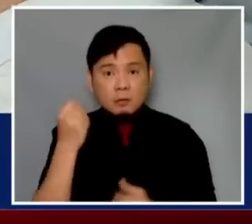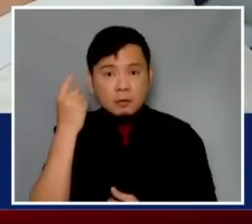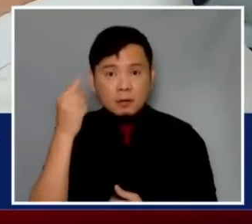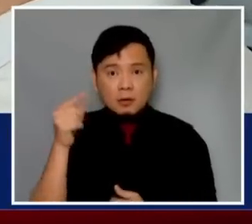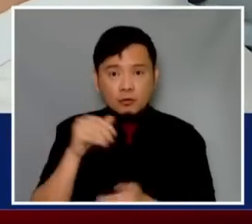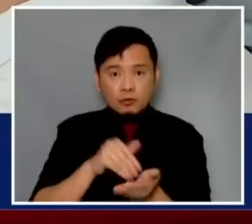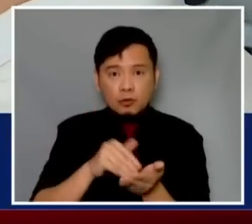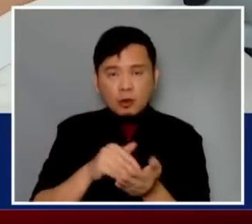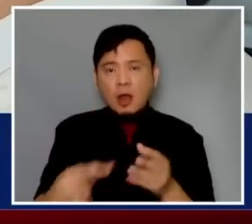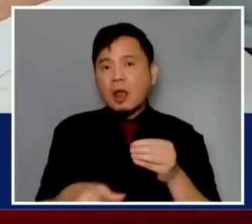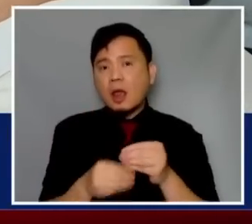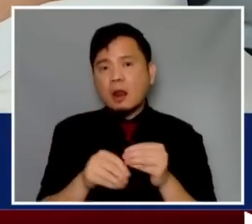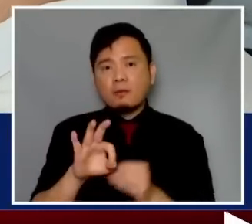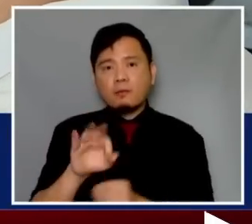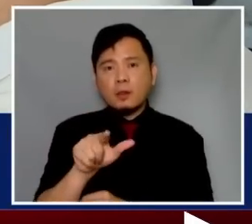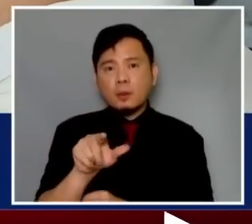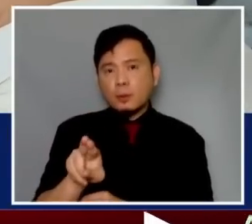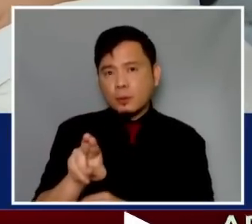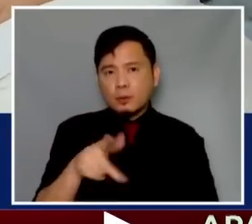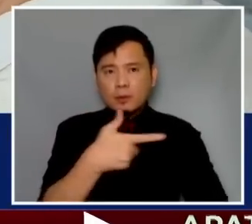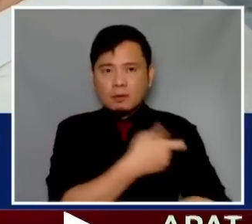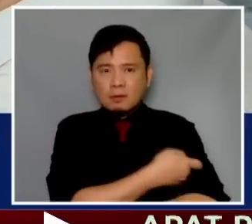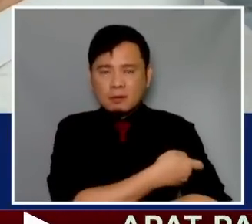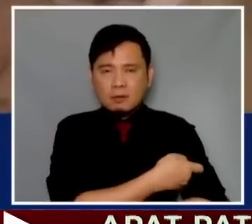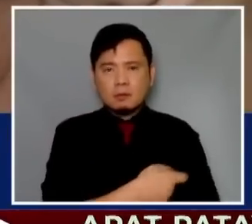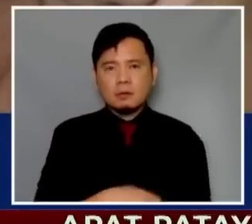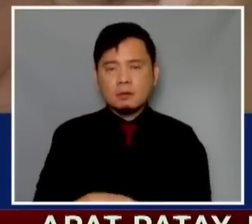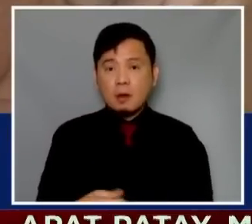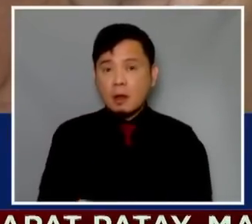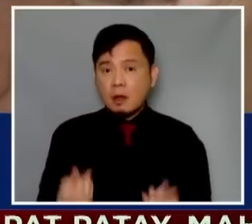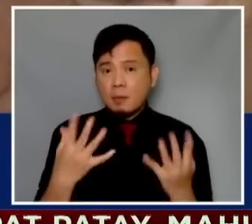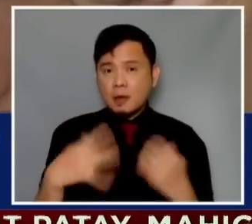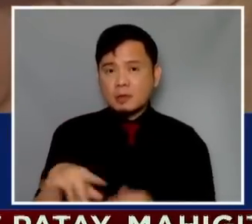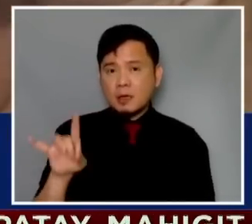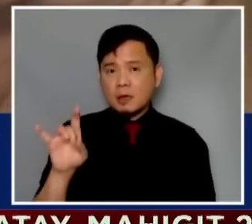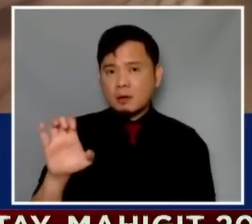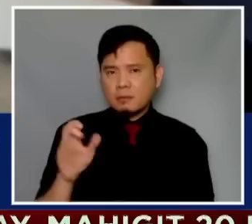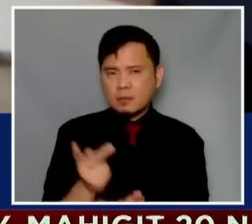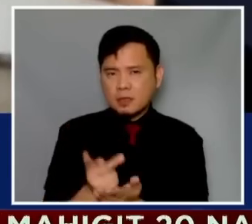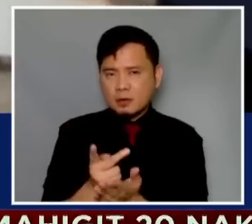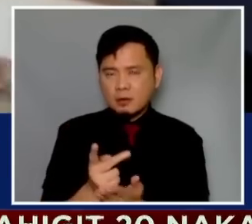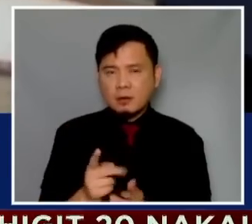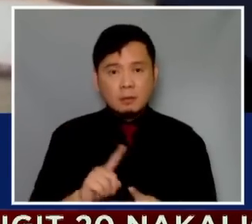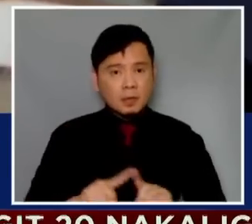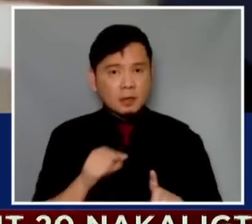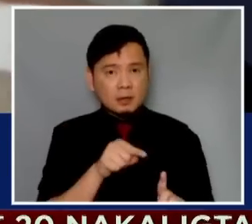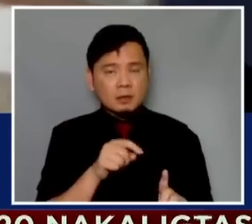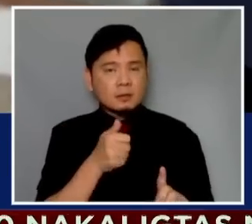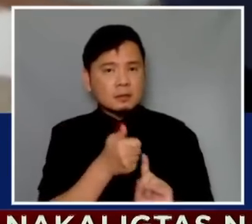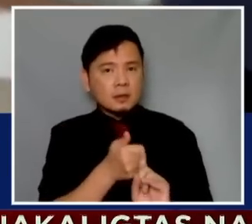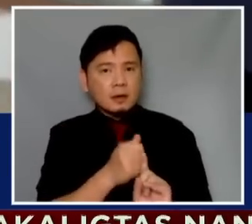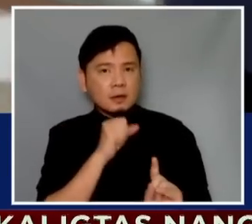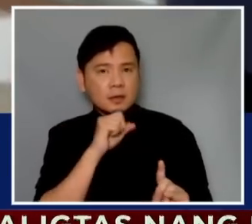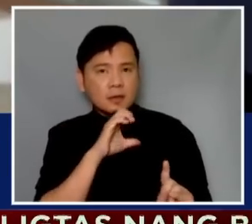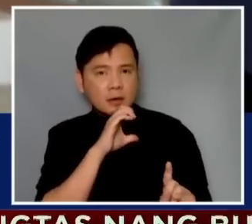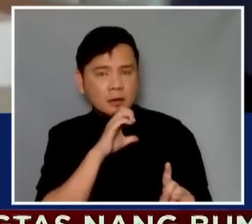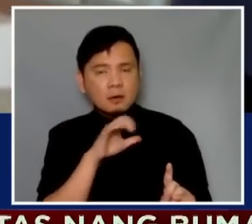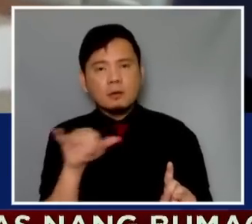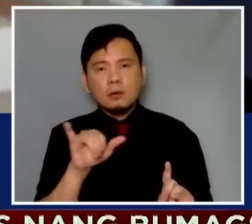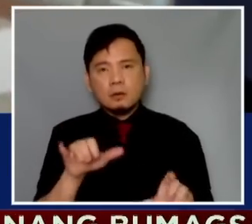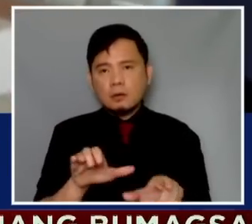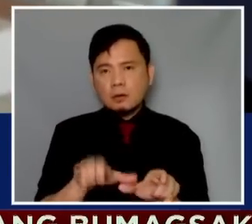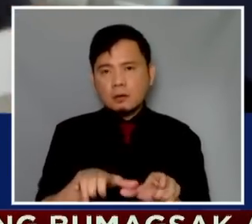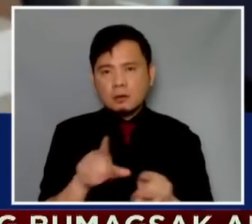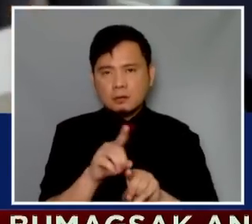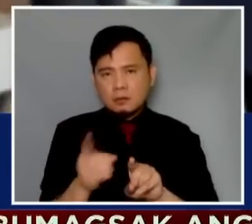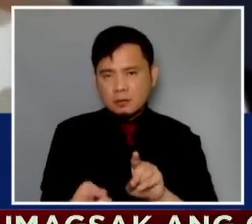Nasa lagpas 800 pesos ang flu vaccine sa butikang ito pero may senior citizen at PWD discount naman kaya may